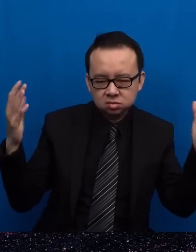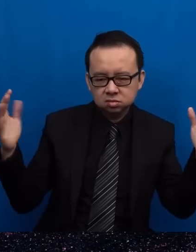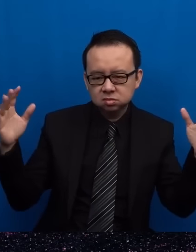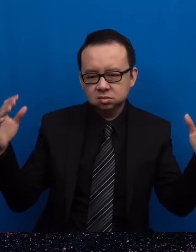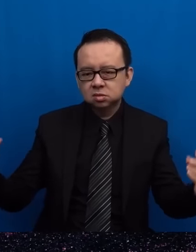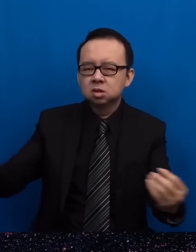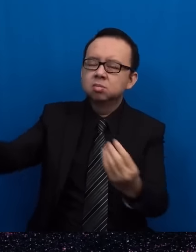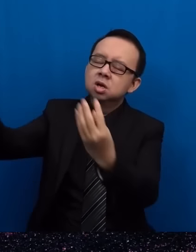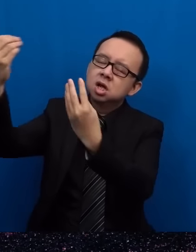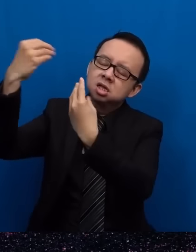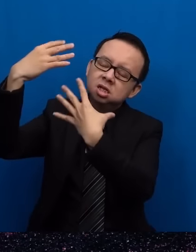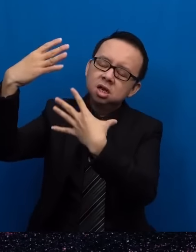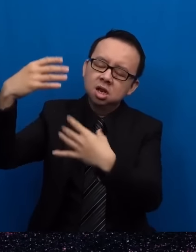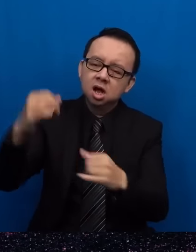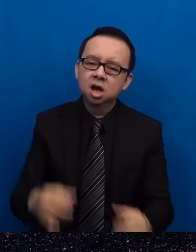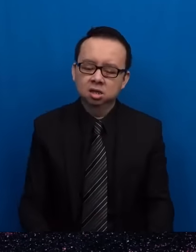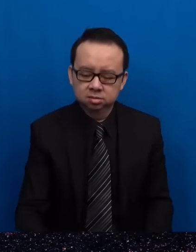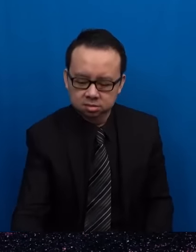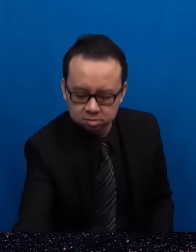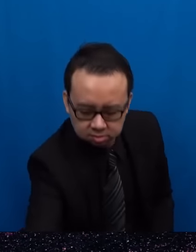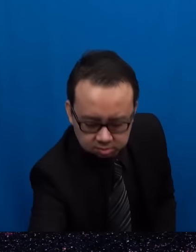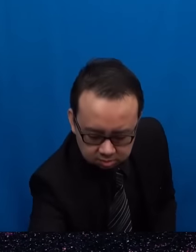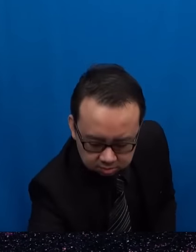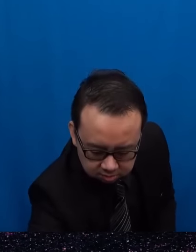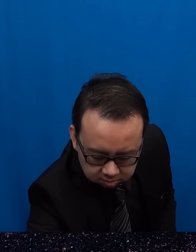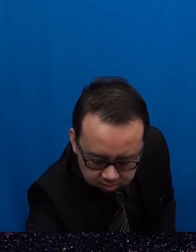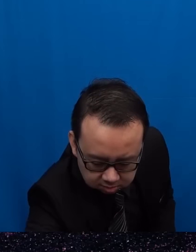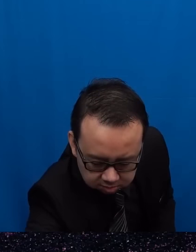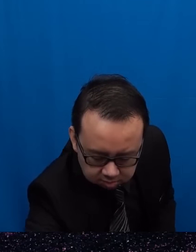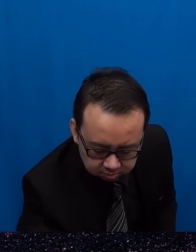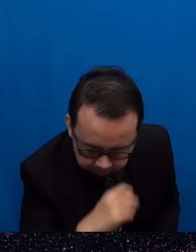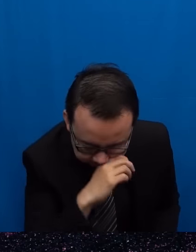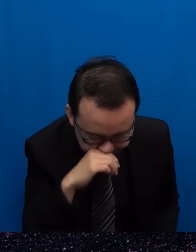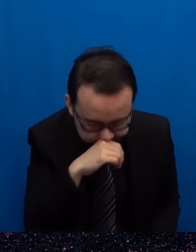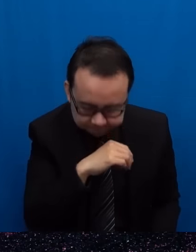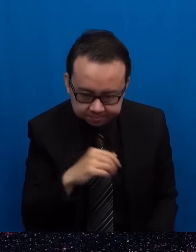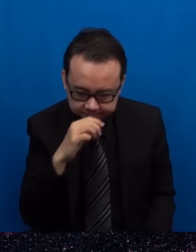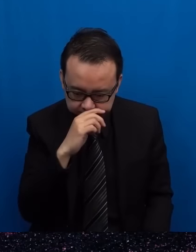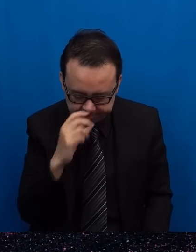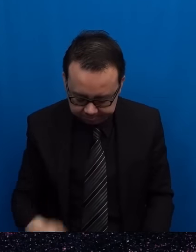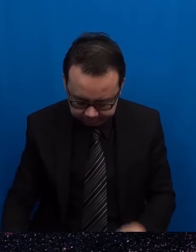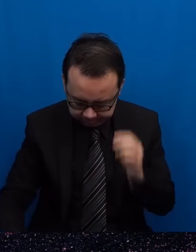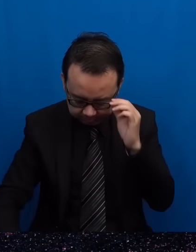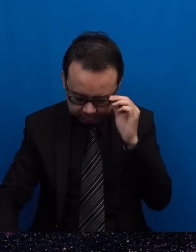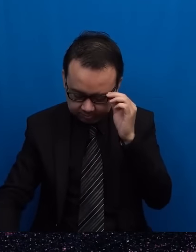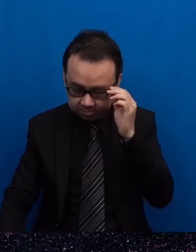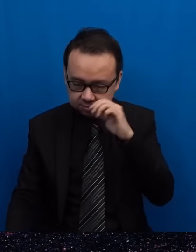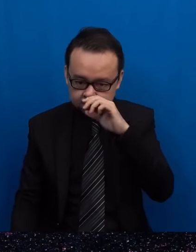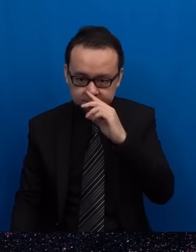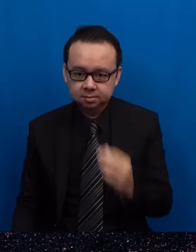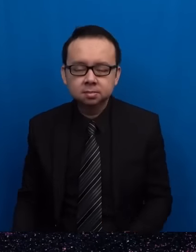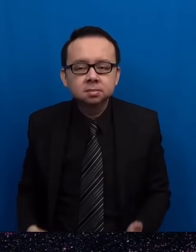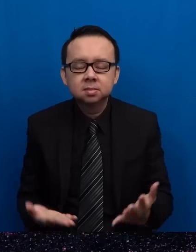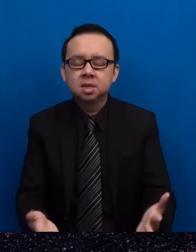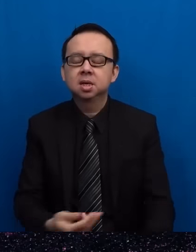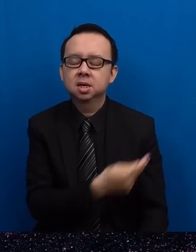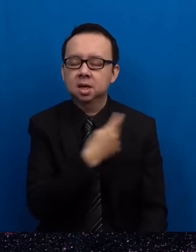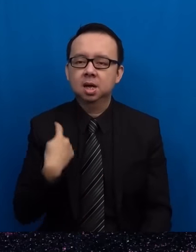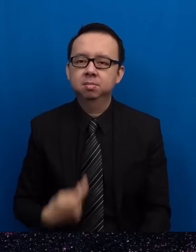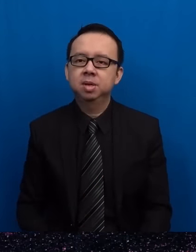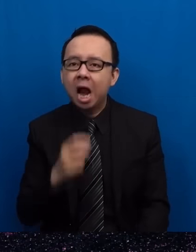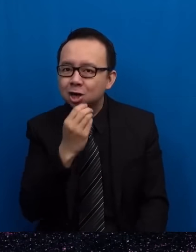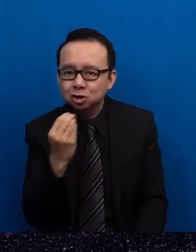Berkatilah. Berkatilah umat-Mu pada hari ini ya Tuhan dengan hadirat-Mu. Dan jangan remah-remah saja, berikan kepada kami